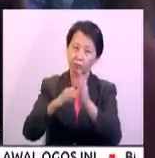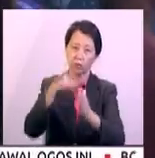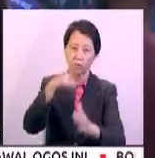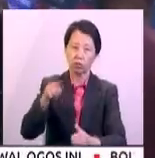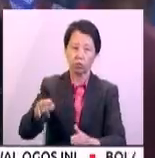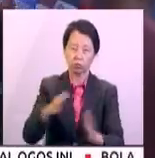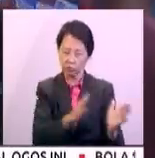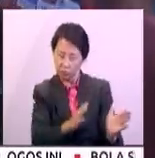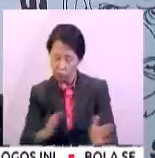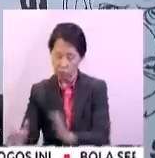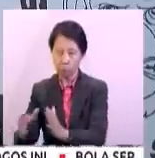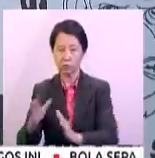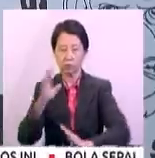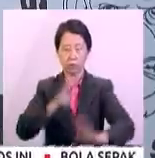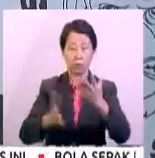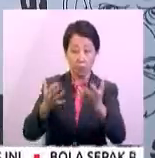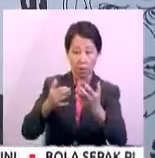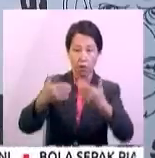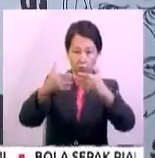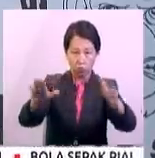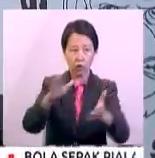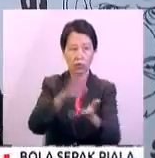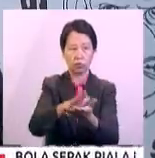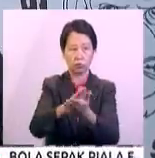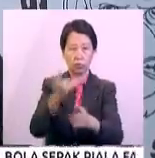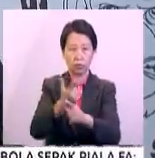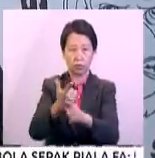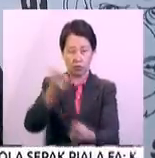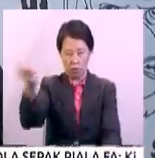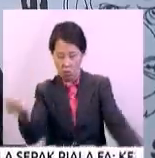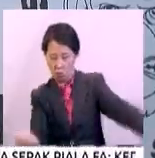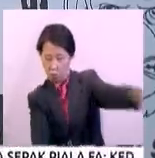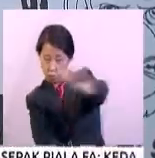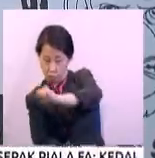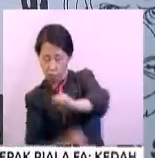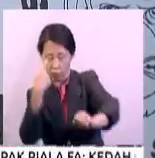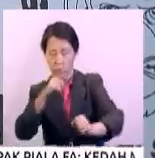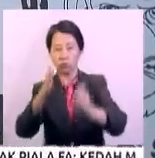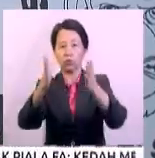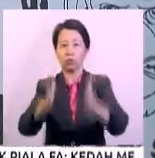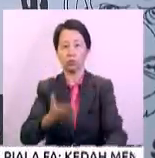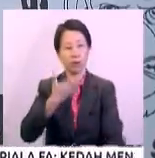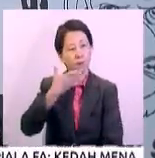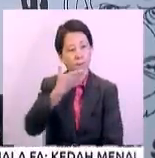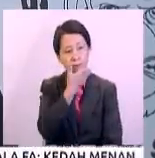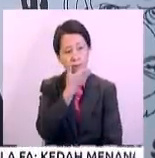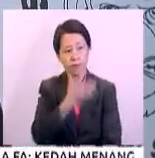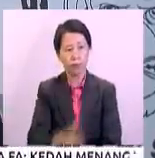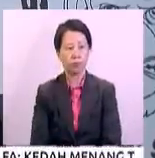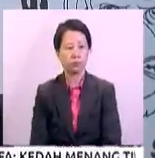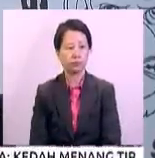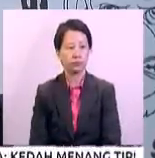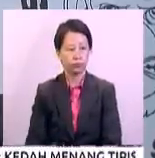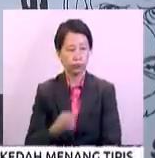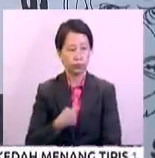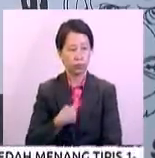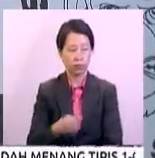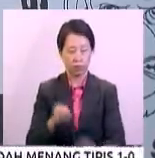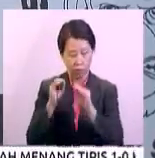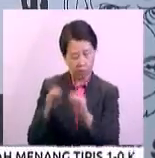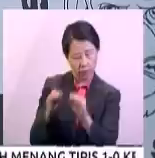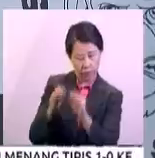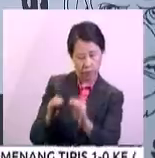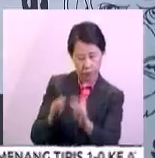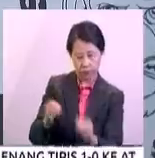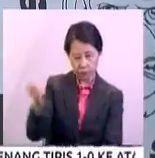untuk merealisasikan impian beliau membuka sekolah latihan drift bagi generasi muda. Yang baru yang saya beri tunjuk